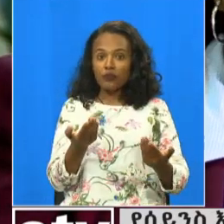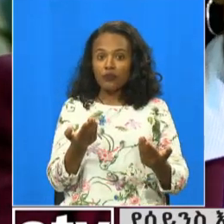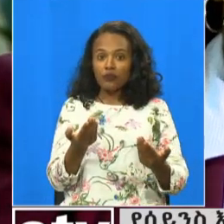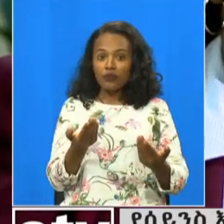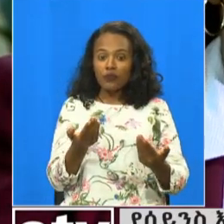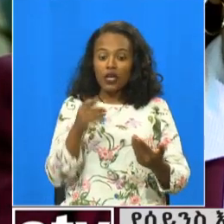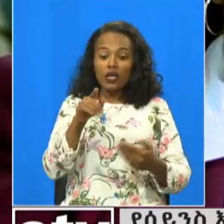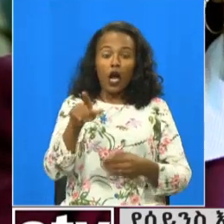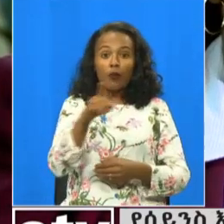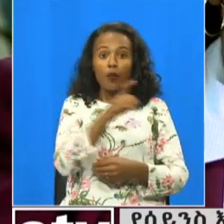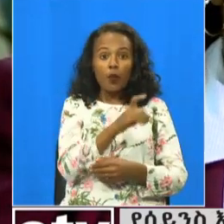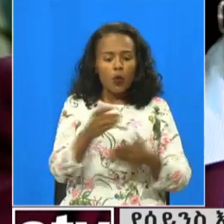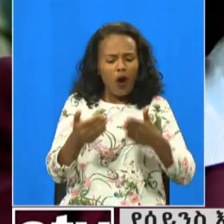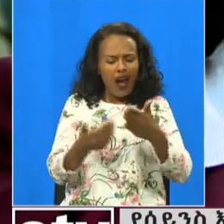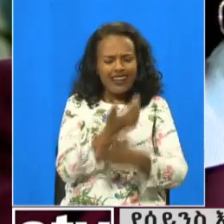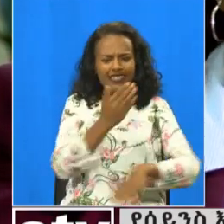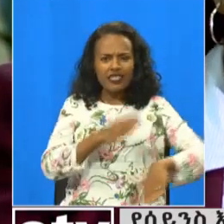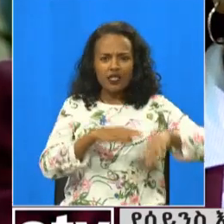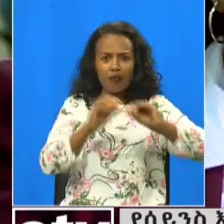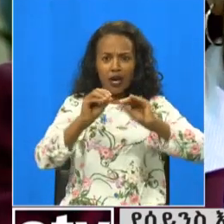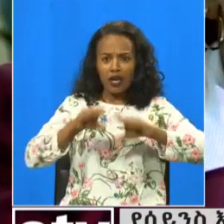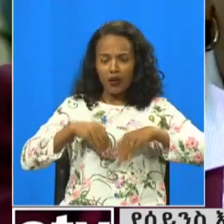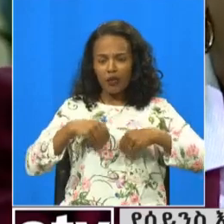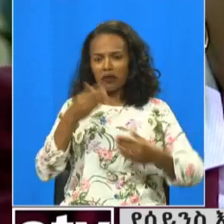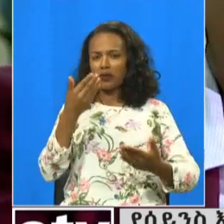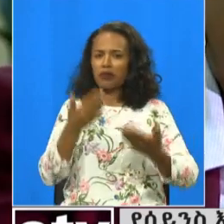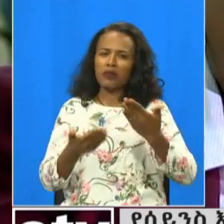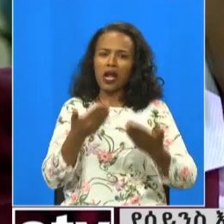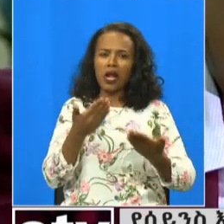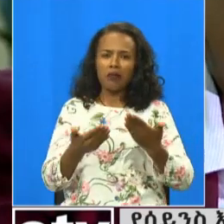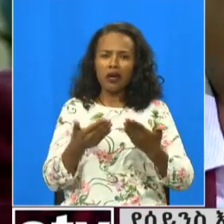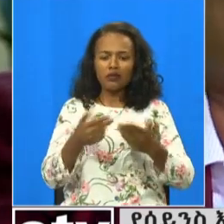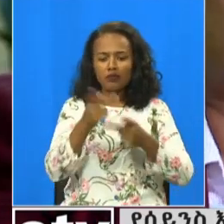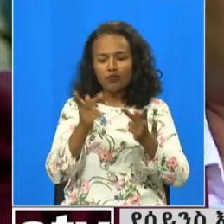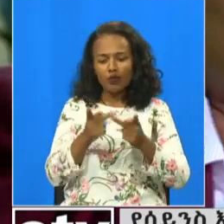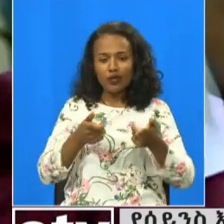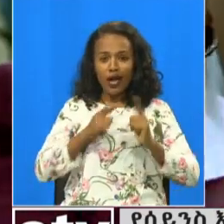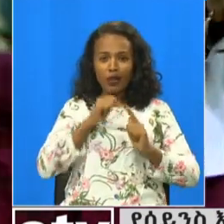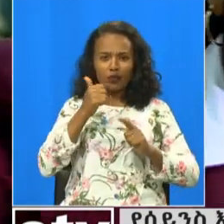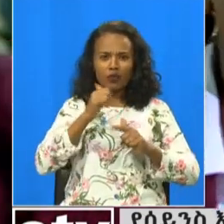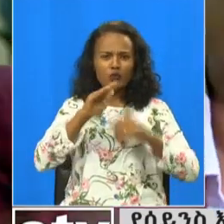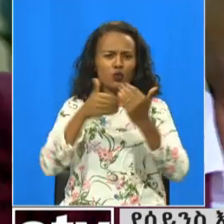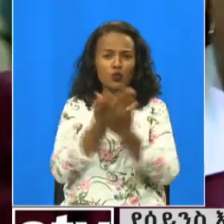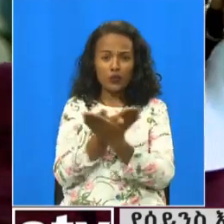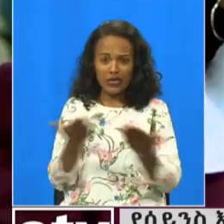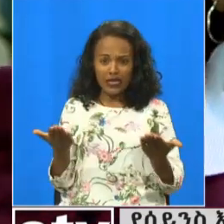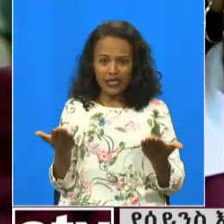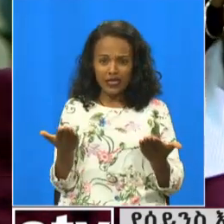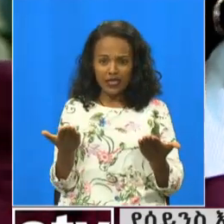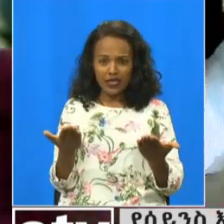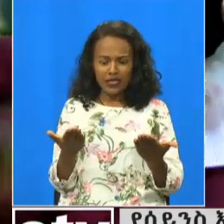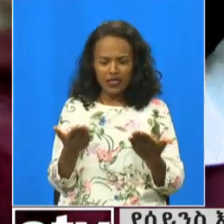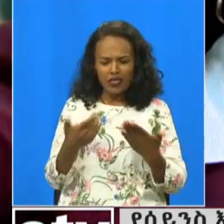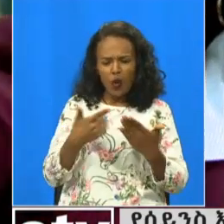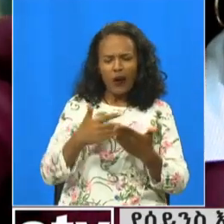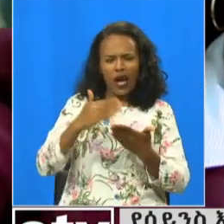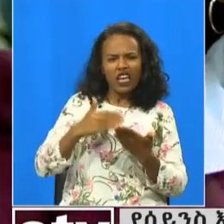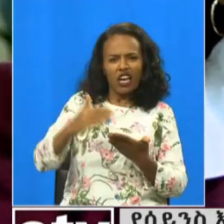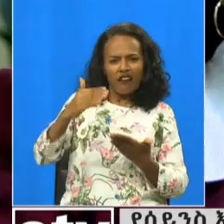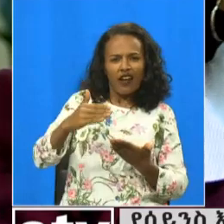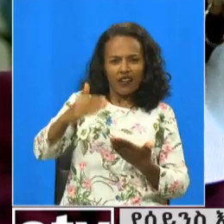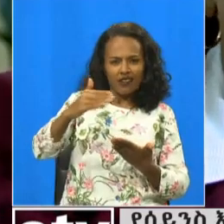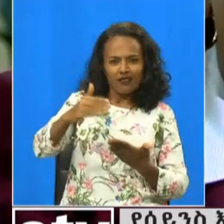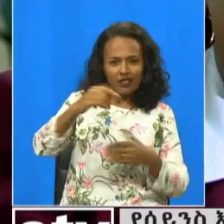ያ በመሆኑ ደግሞ አዲስ ተማሪ ለመቀበል ምናልባት ስፔስ አለ መኖሩ the whole thing እንትኑ በሙሉ ያው ይገፋፋል ማለት